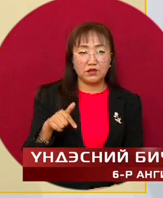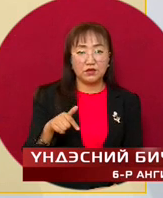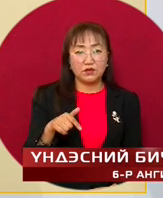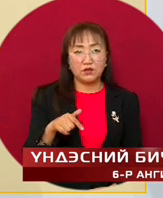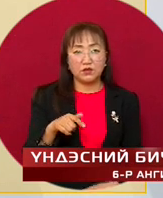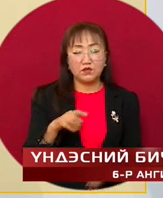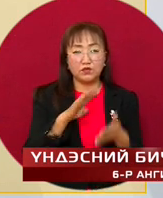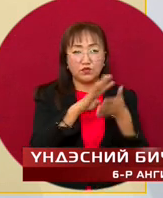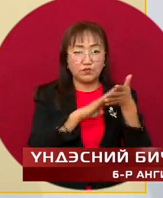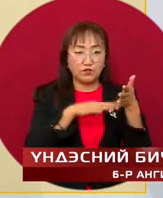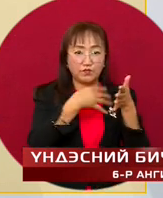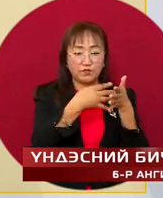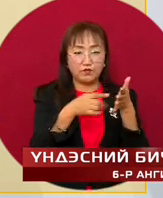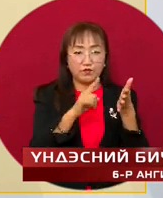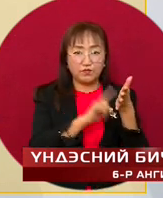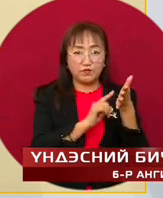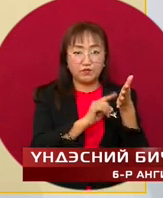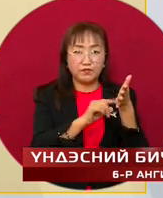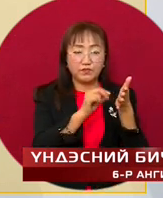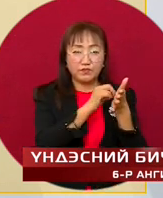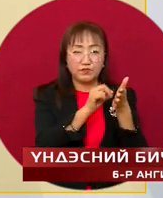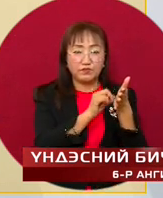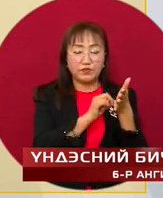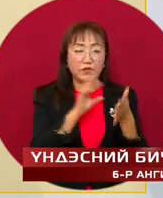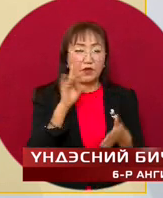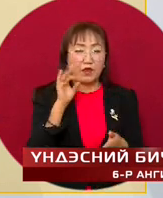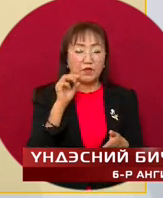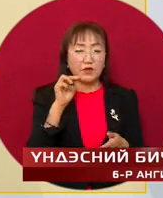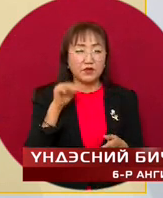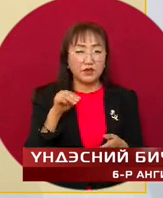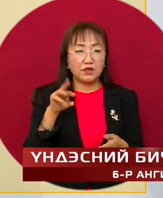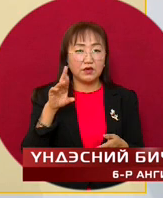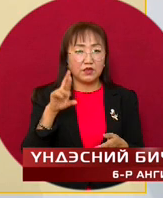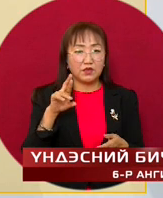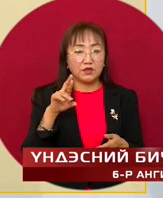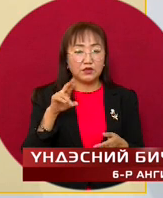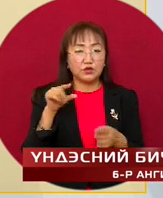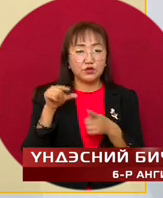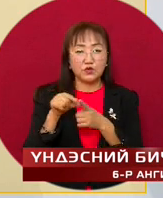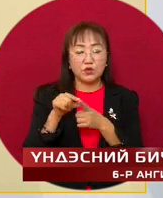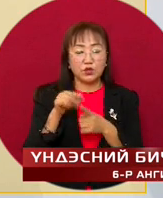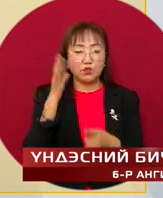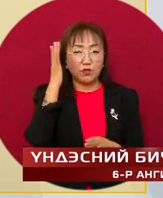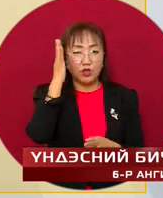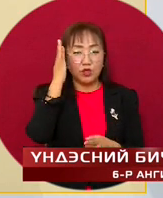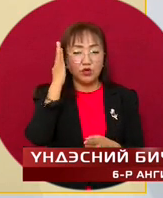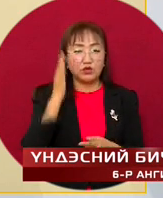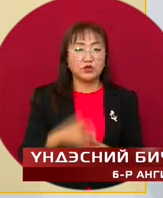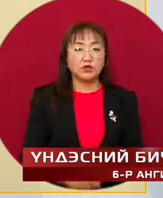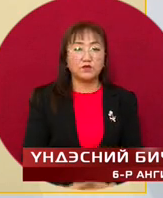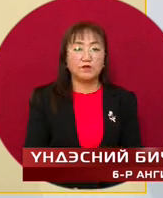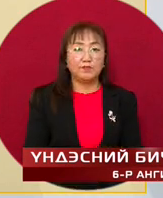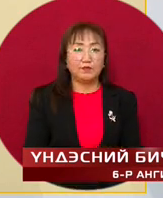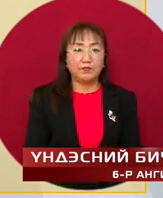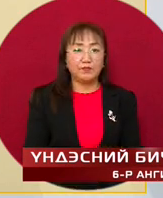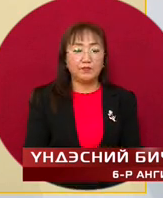хүснэгтийг нөхөх явцдаа бас ямар тийлгэлийн нөхцөл вэ гэдгээ бас хамтран багштайгаа уншаад ярилцаад яваарай.